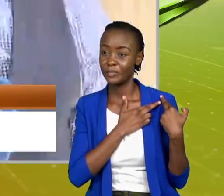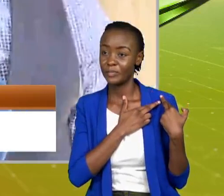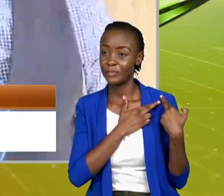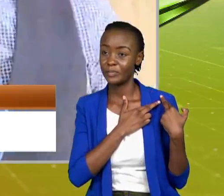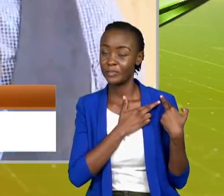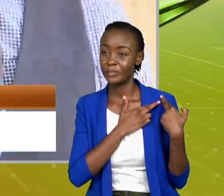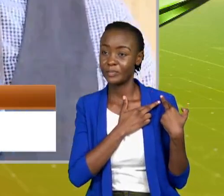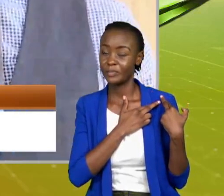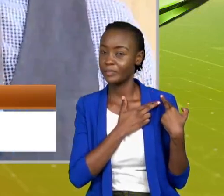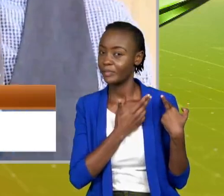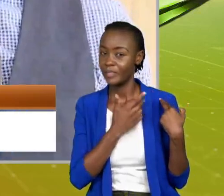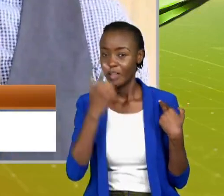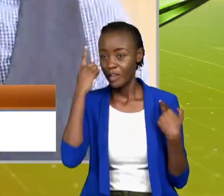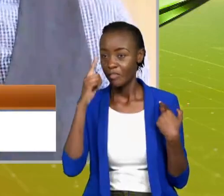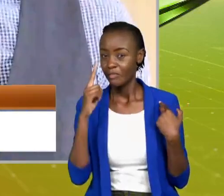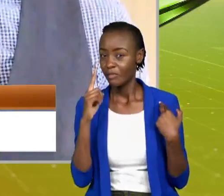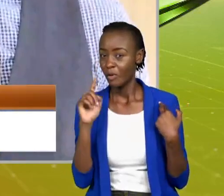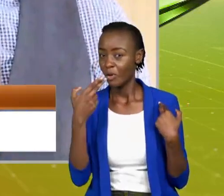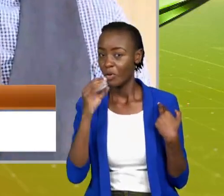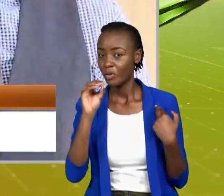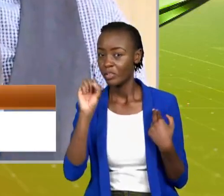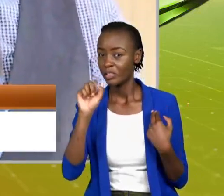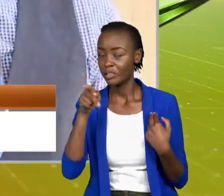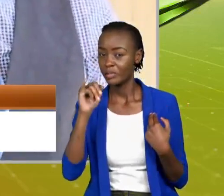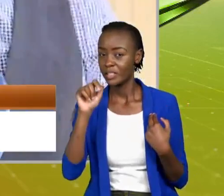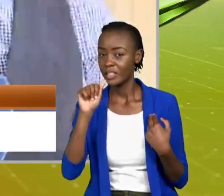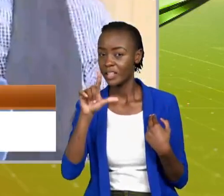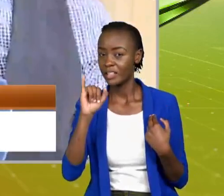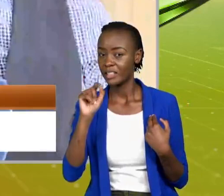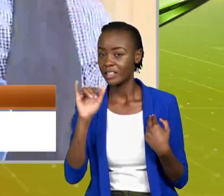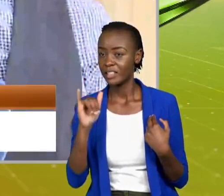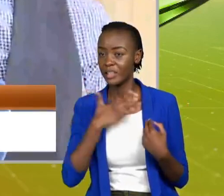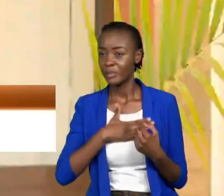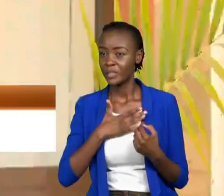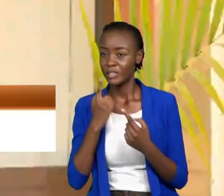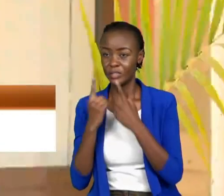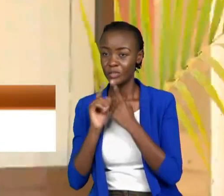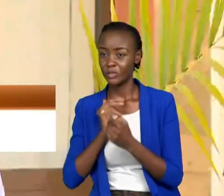na ndio labda tu yani ningepata mengi ama machache kutoka kwake kabla tu